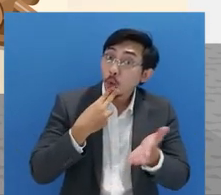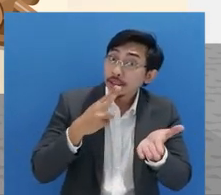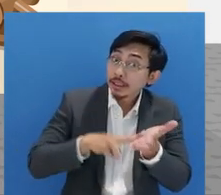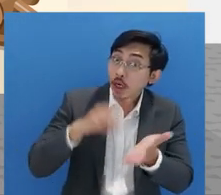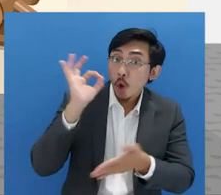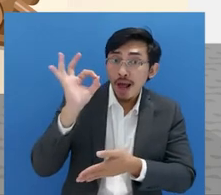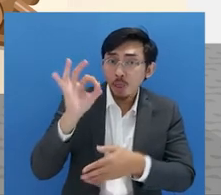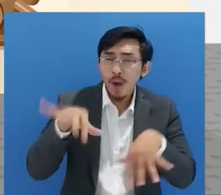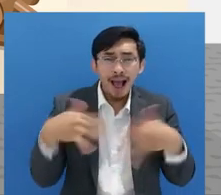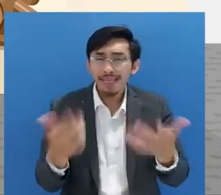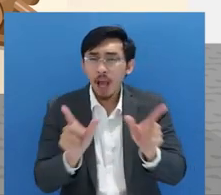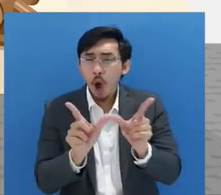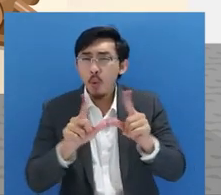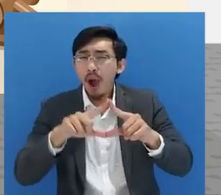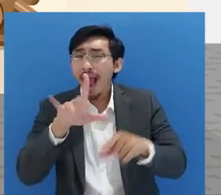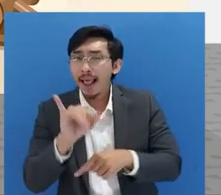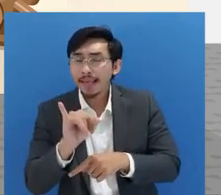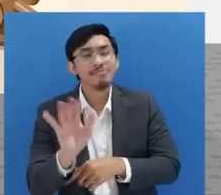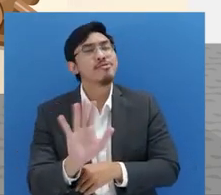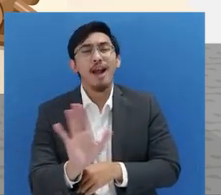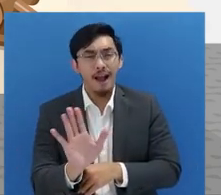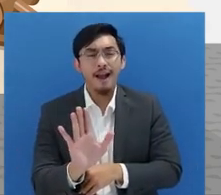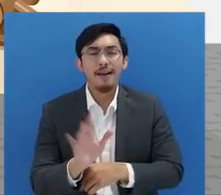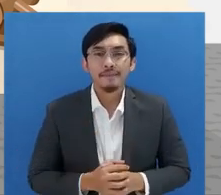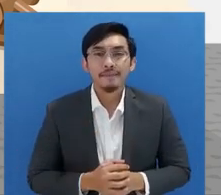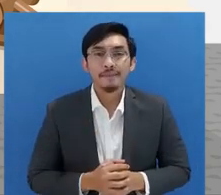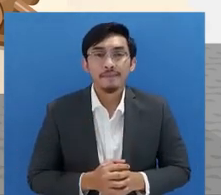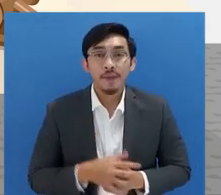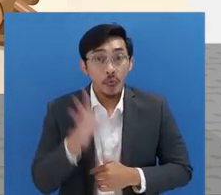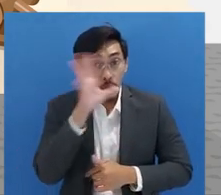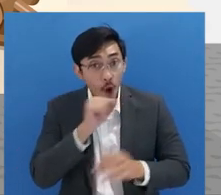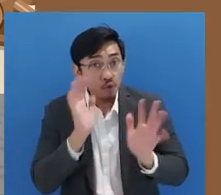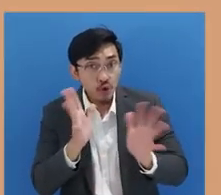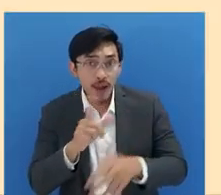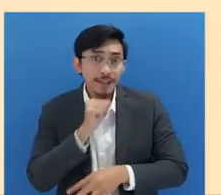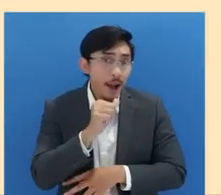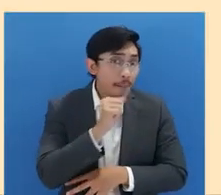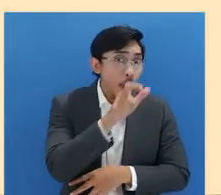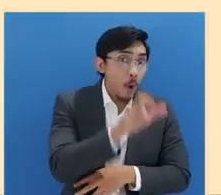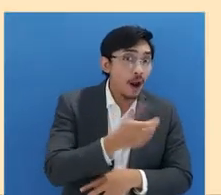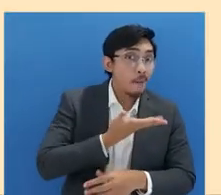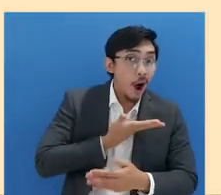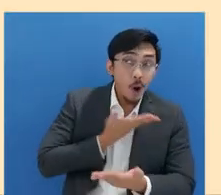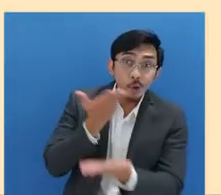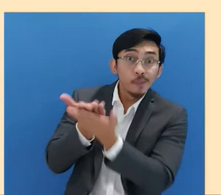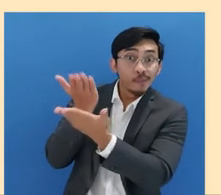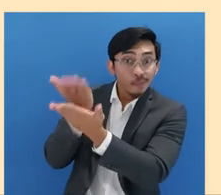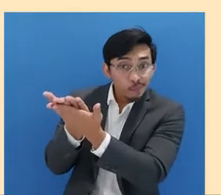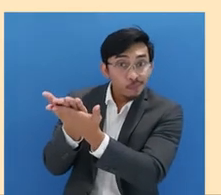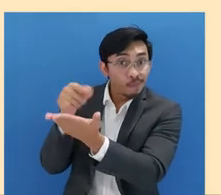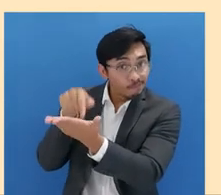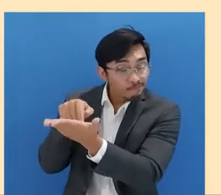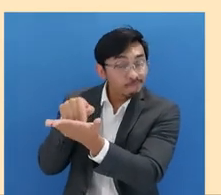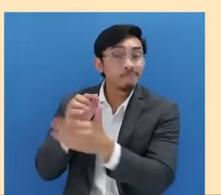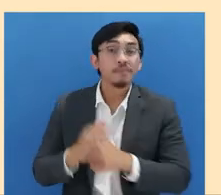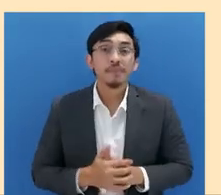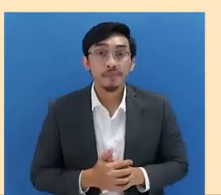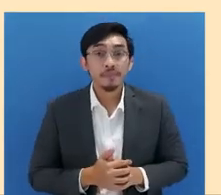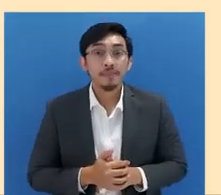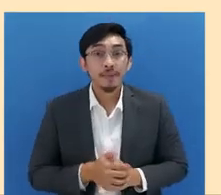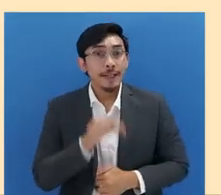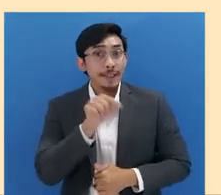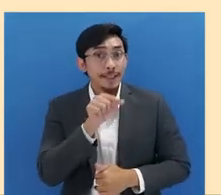diatur undang-undang tidak memerlukan izin orang tua atau wali. Setelah mengetahui siapa saja yang dapat melakukan